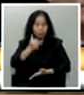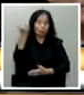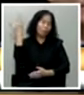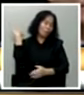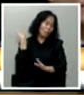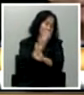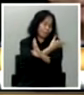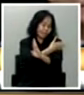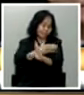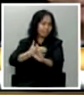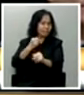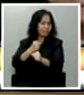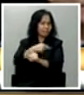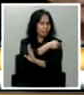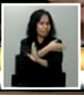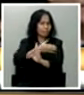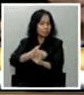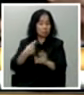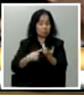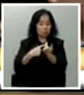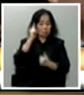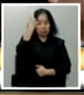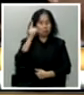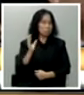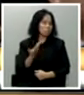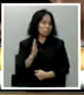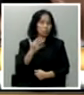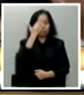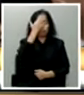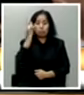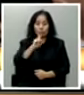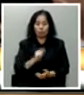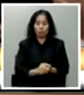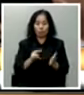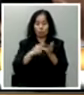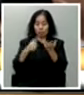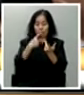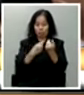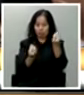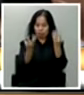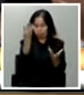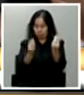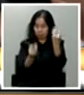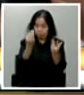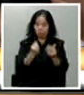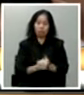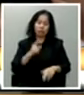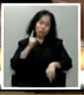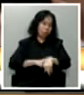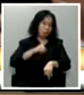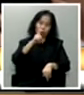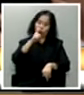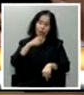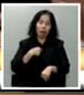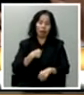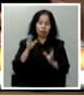าตลอดเราไม่ได้ใช้วิธีการนับใหม่อย่างนี้เพราะผลที่ได้มันต่างกันเวลาของสภาที่ต้องเสียไปกับการนับ